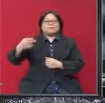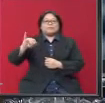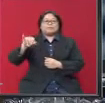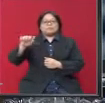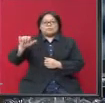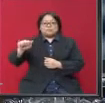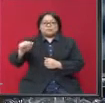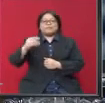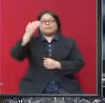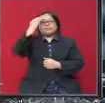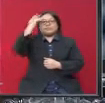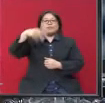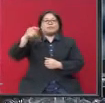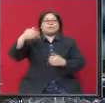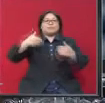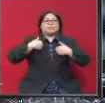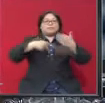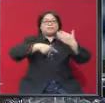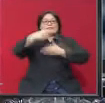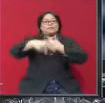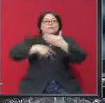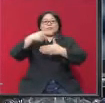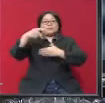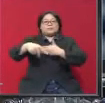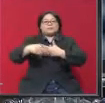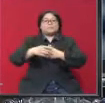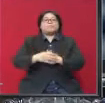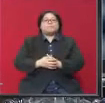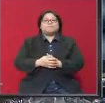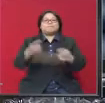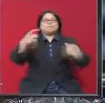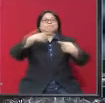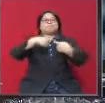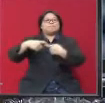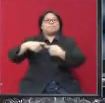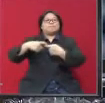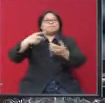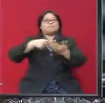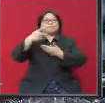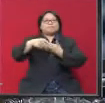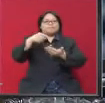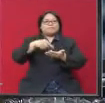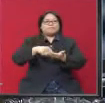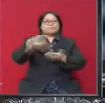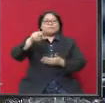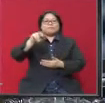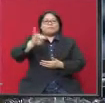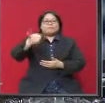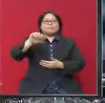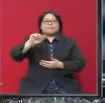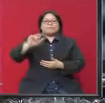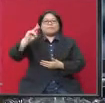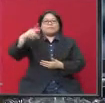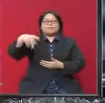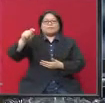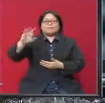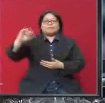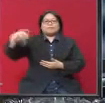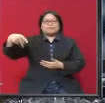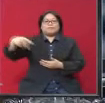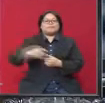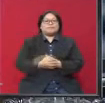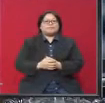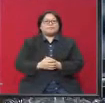Khan bahwa menyetir agenda tinggi mempunyai program yang berkaitan dengan perkara ini untuk program pjanoo cv3